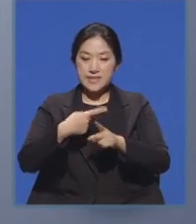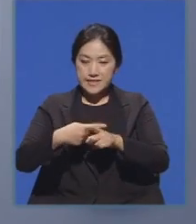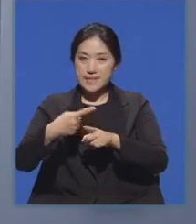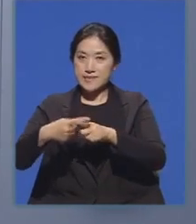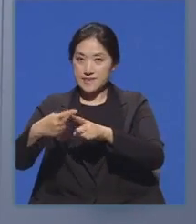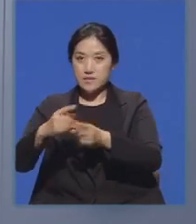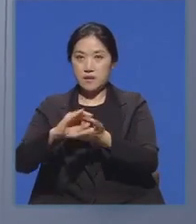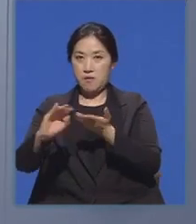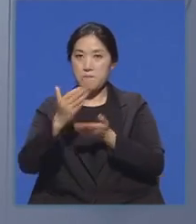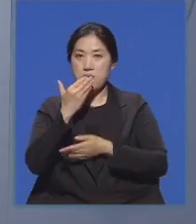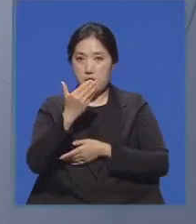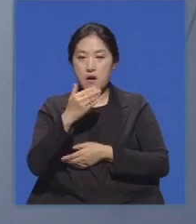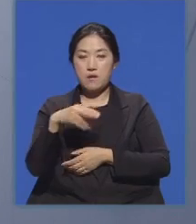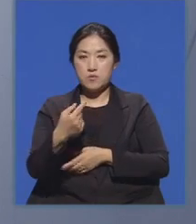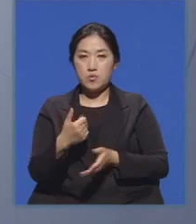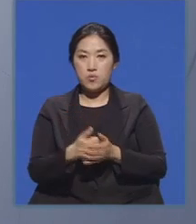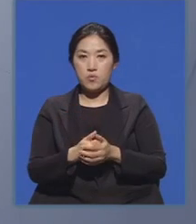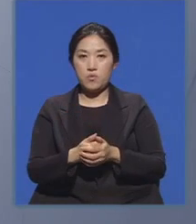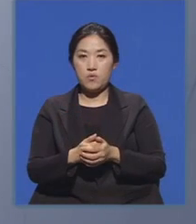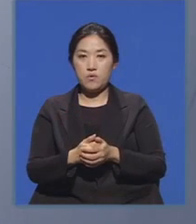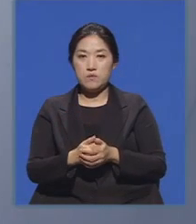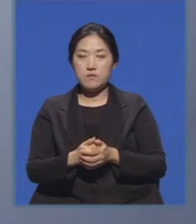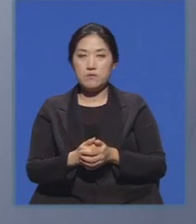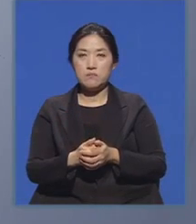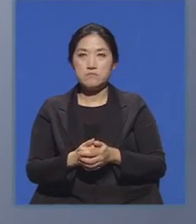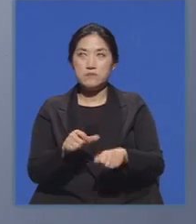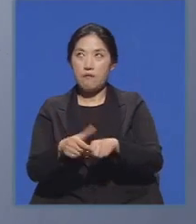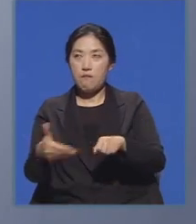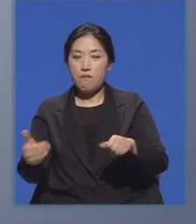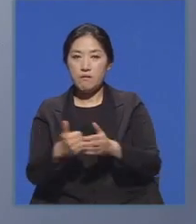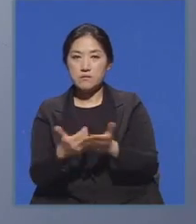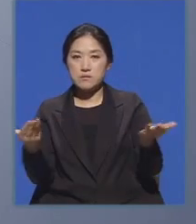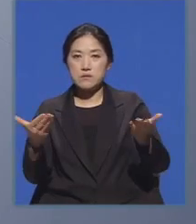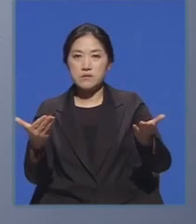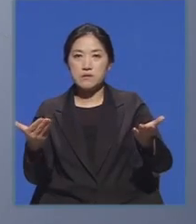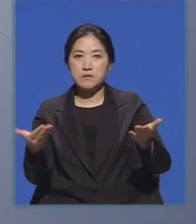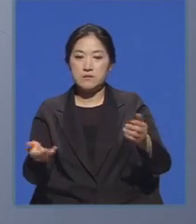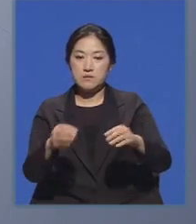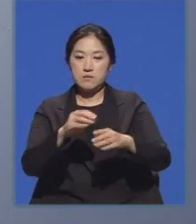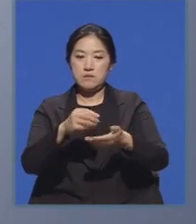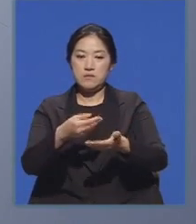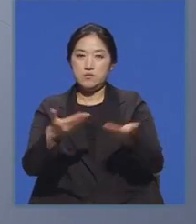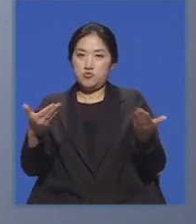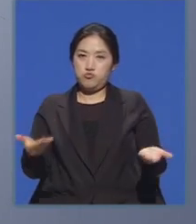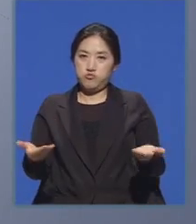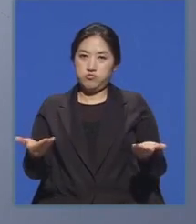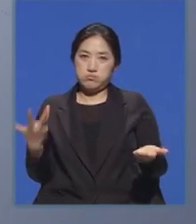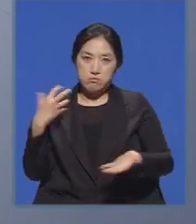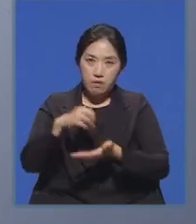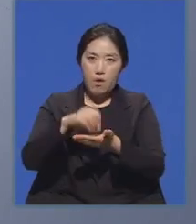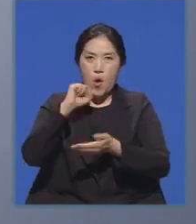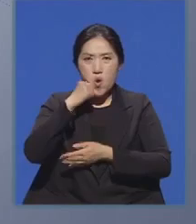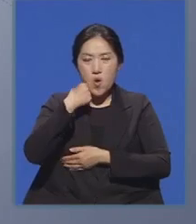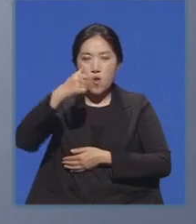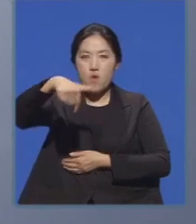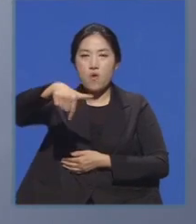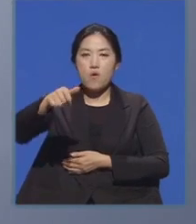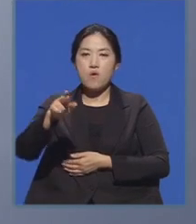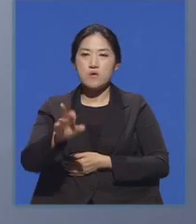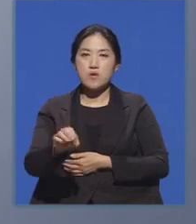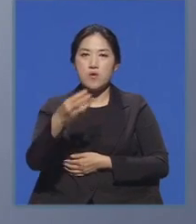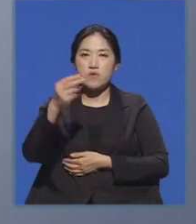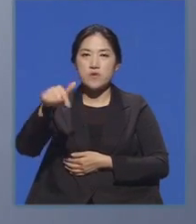할지라도 사실은 그 갈수록 경력 단절의 그 위험이 더 커집니다. 굉장히 그 받는 입장에서도